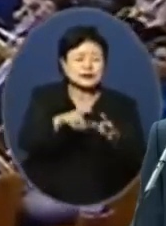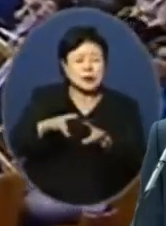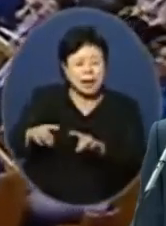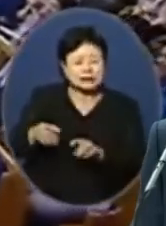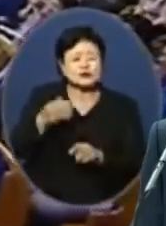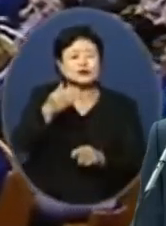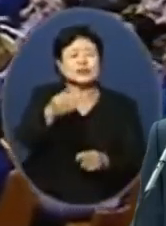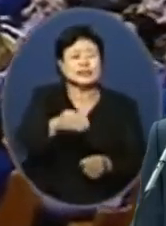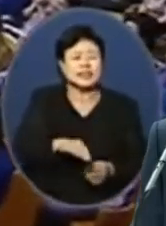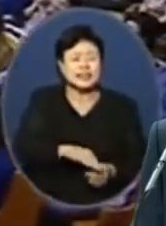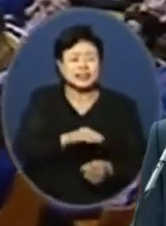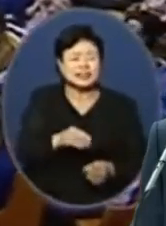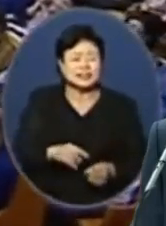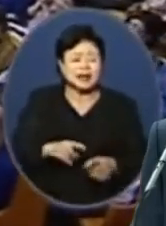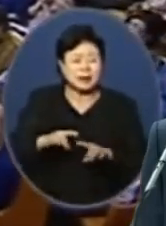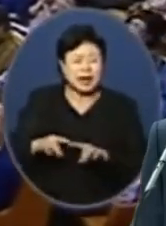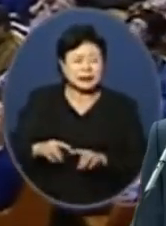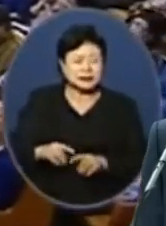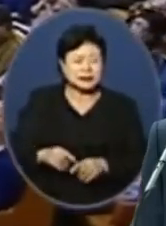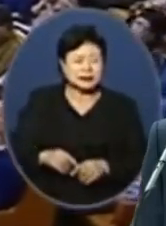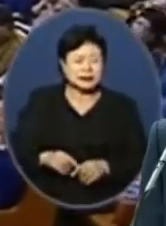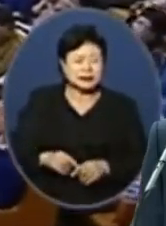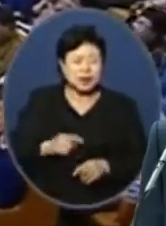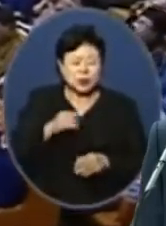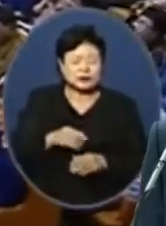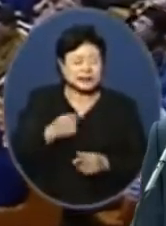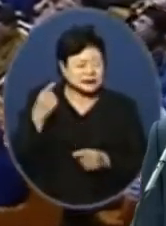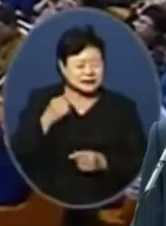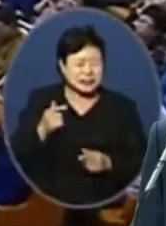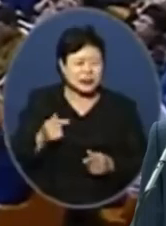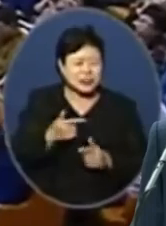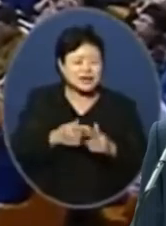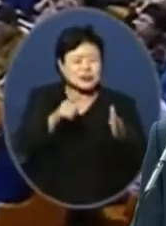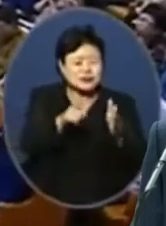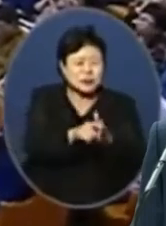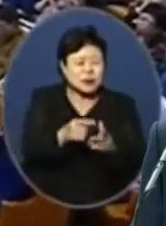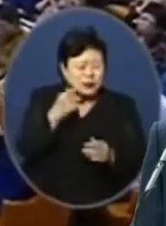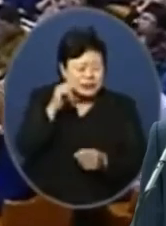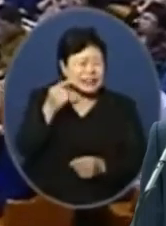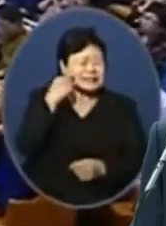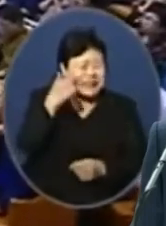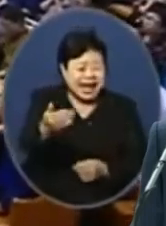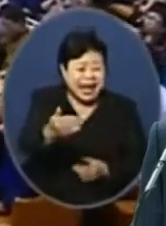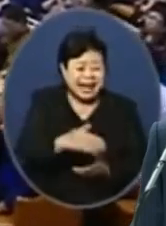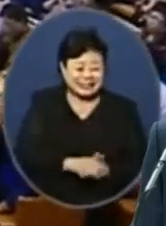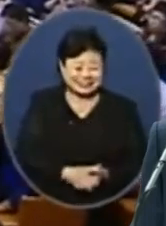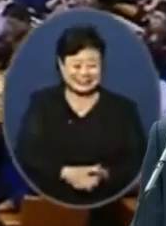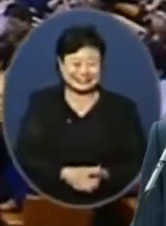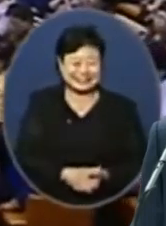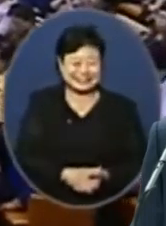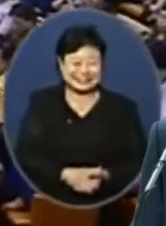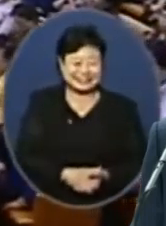방송을 갖다는데 너는 들으라는 공산당은 안 되고 어떻게 해서 예수 믿고 목사가 되느냐.